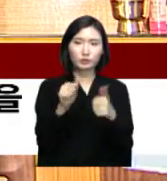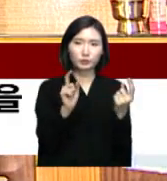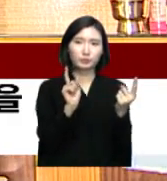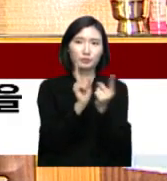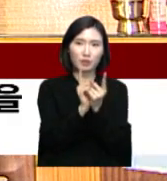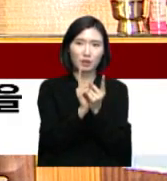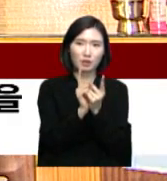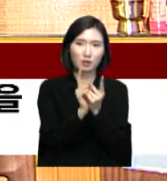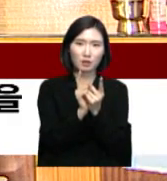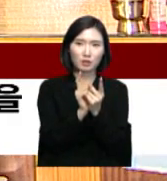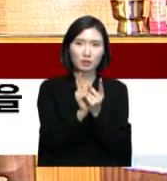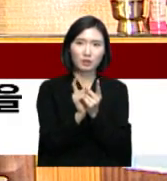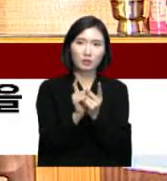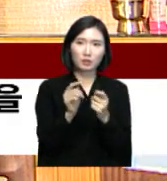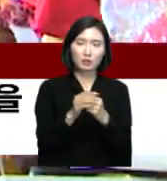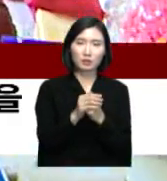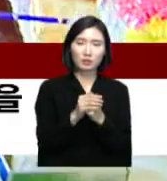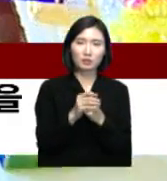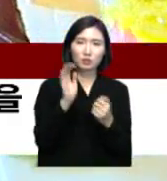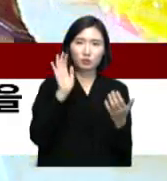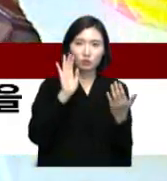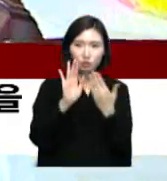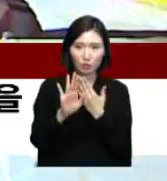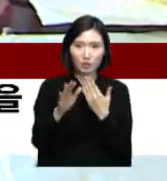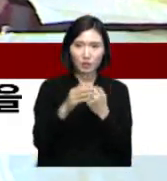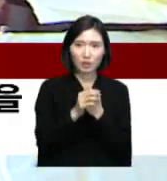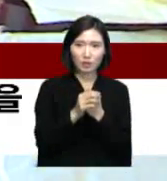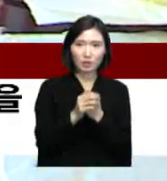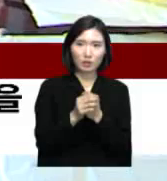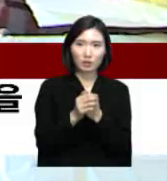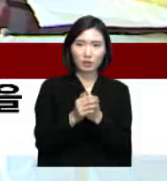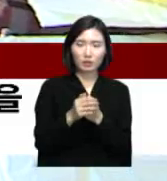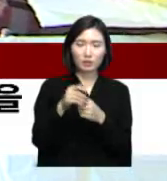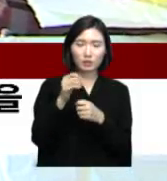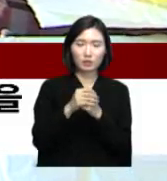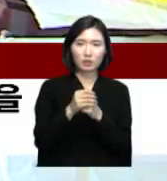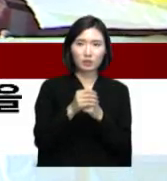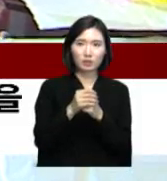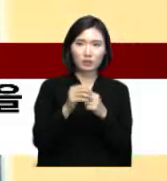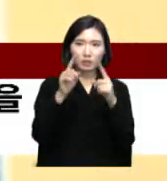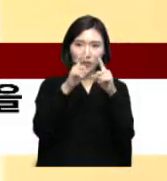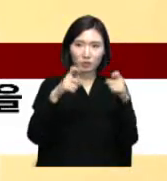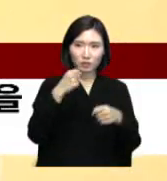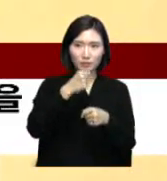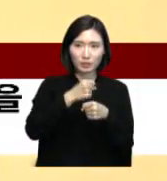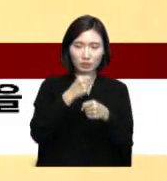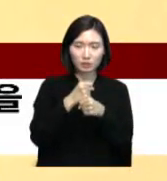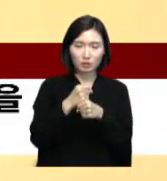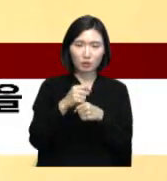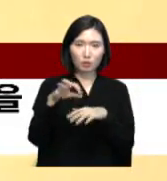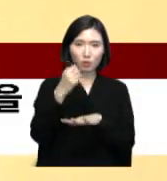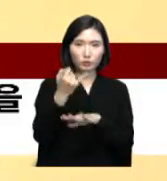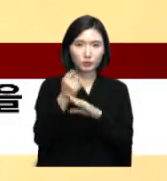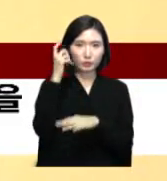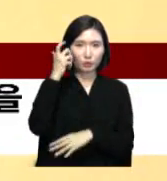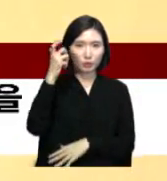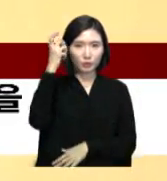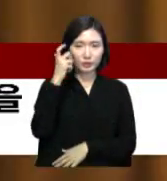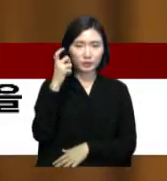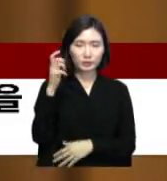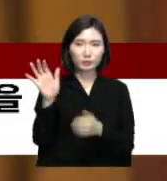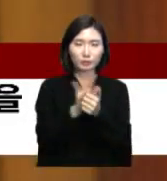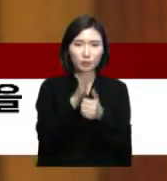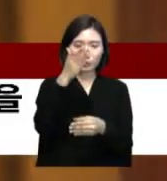마을 사람들은 아기시당을 만들고 제를 올려 공주의 원혼을 달랬습니다. 이때부터 300년의